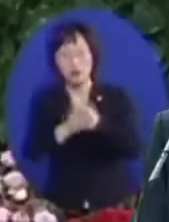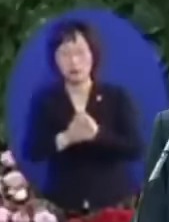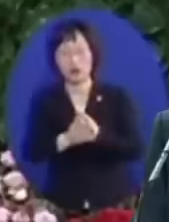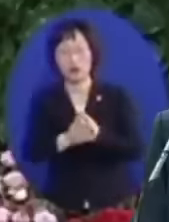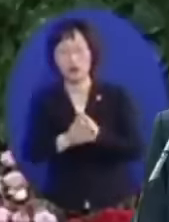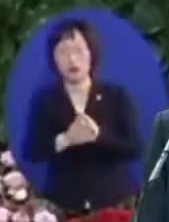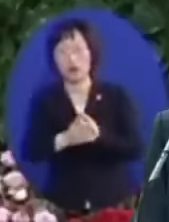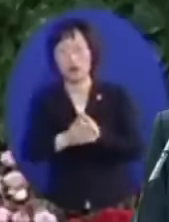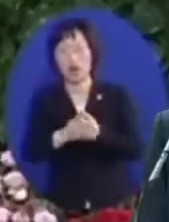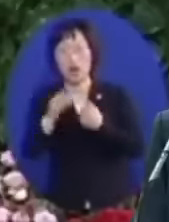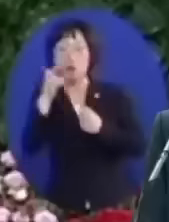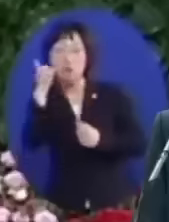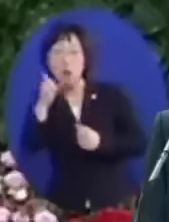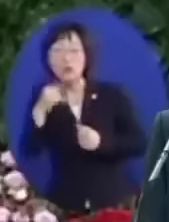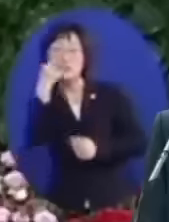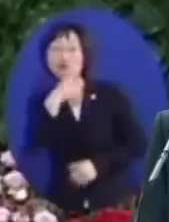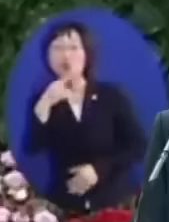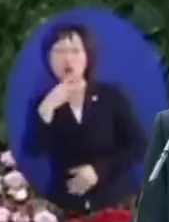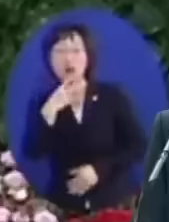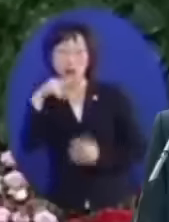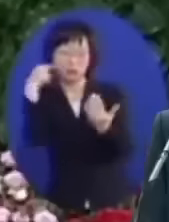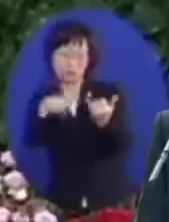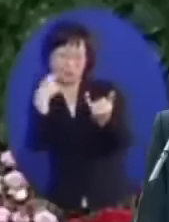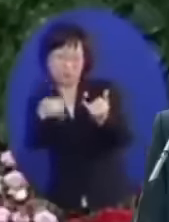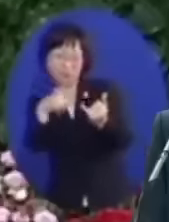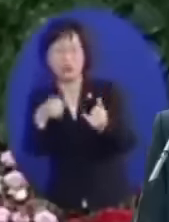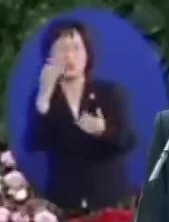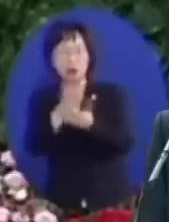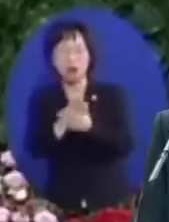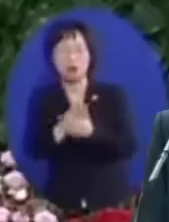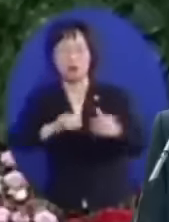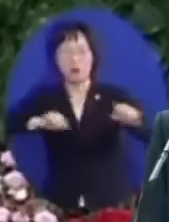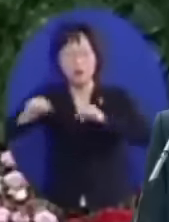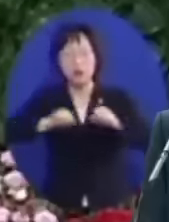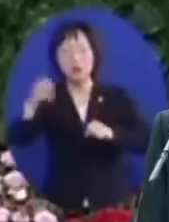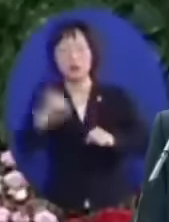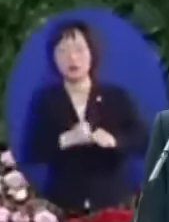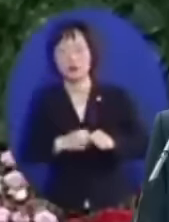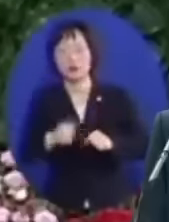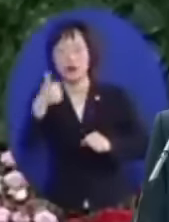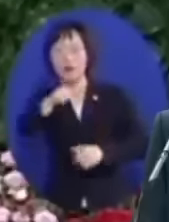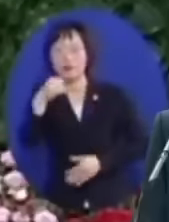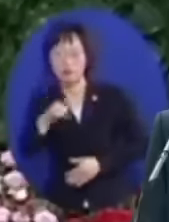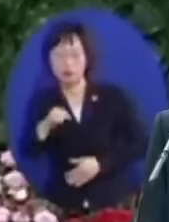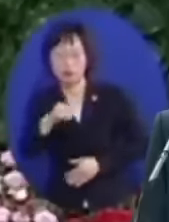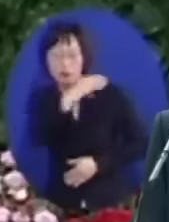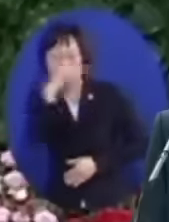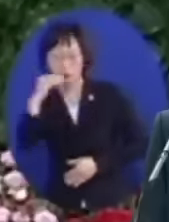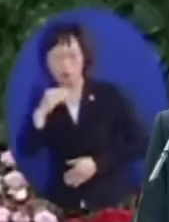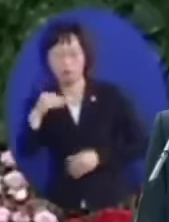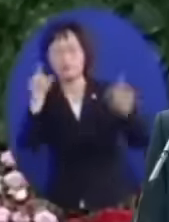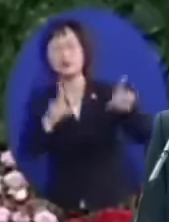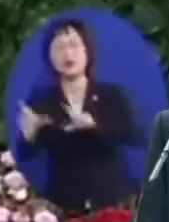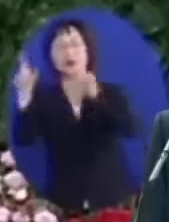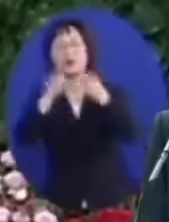어린아이들에게 입술로만 교훈하지 말고 행동으로서 자녀에게 올바른 삶을 보여주어야 되는